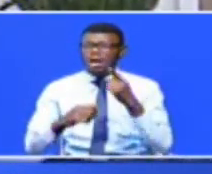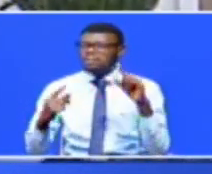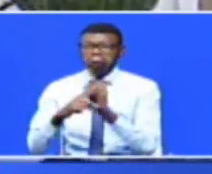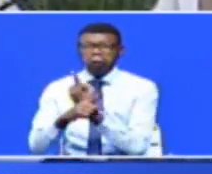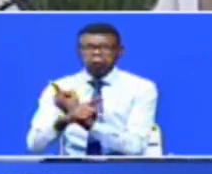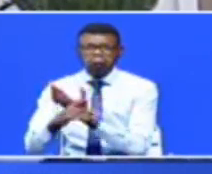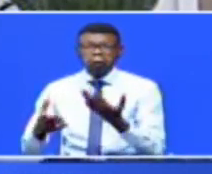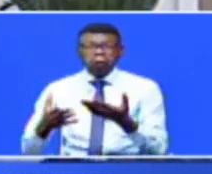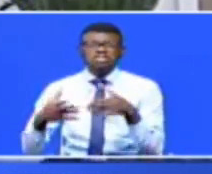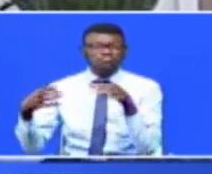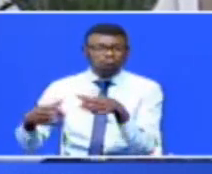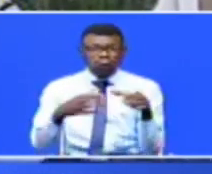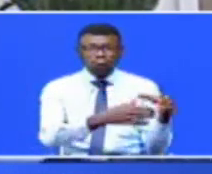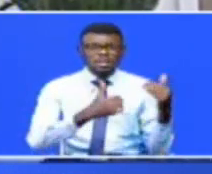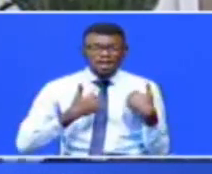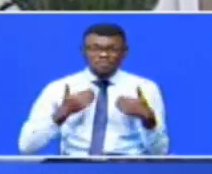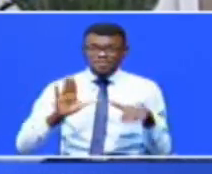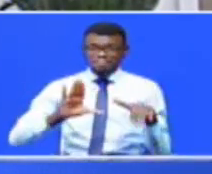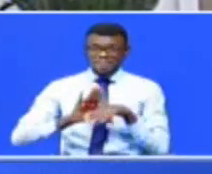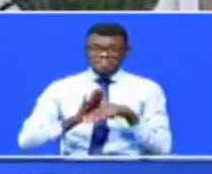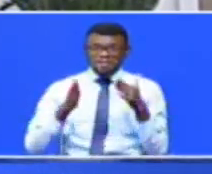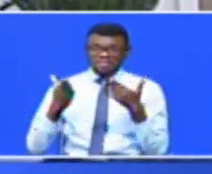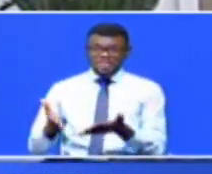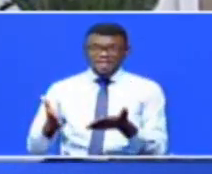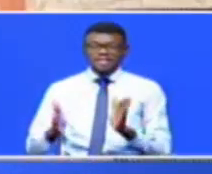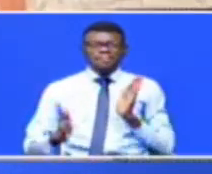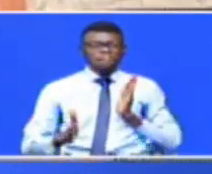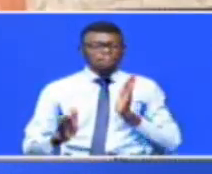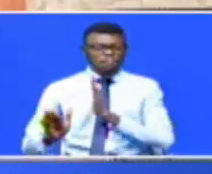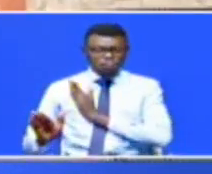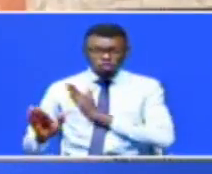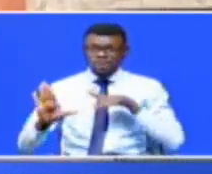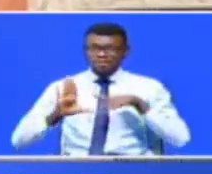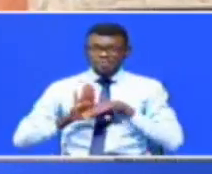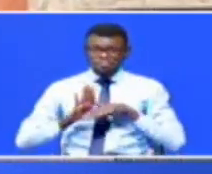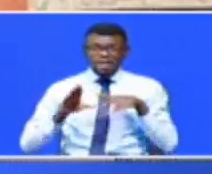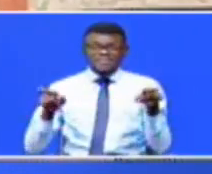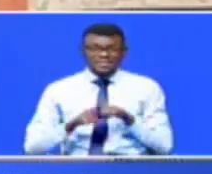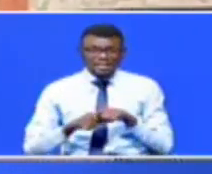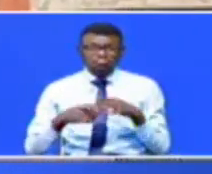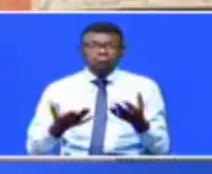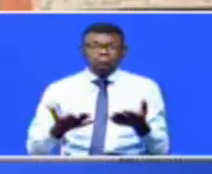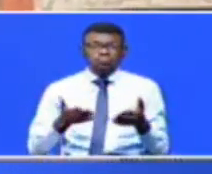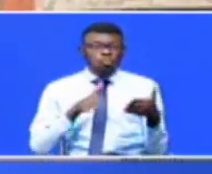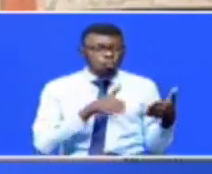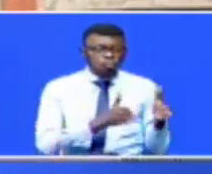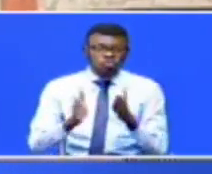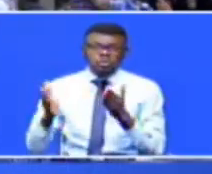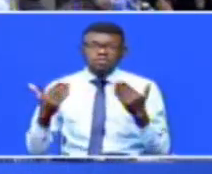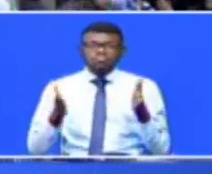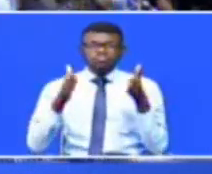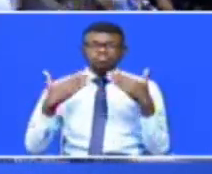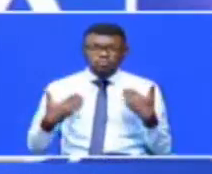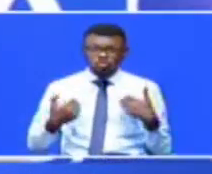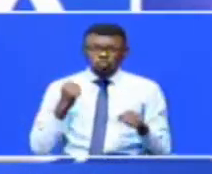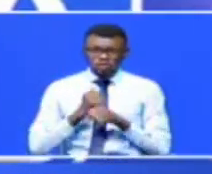Halmashauri hizi zina makumi ya wanachama ambao hukaa kwenye bodi. Cha kuvutia zaidi ni nafasi za afisa mkuu mtendaji